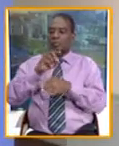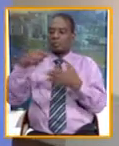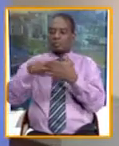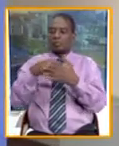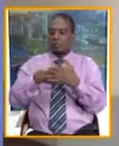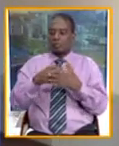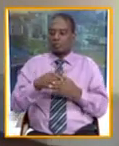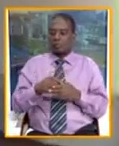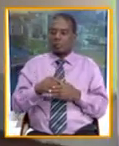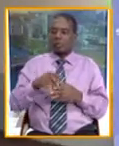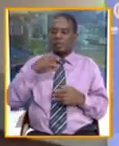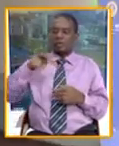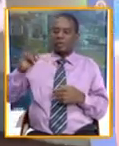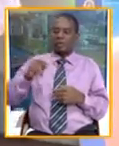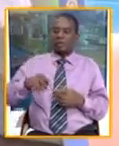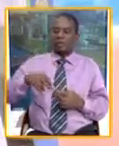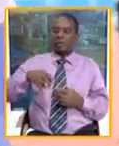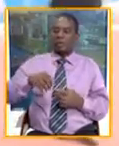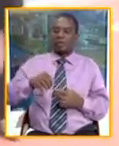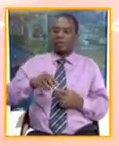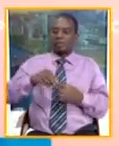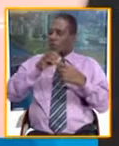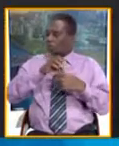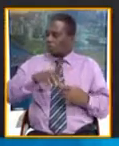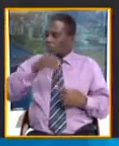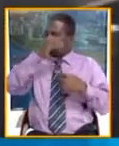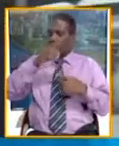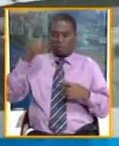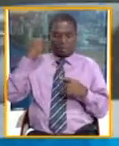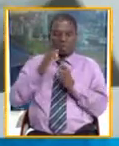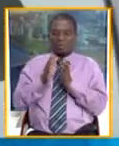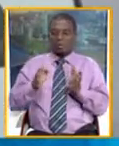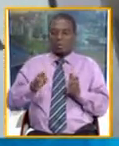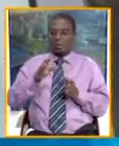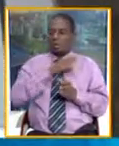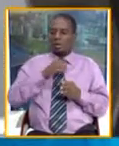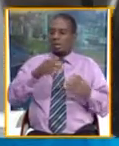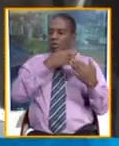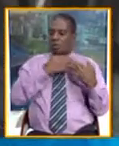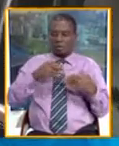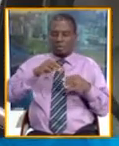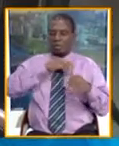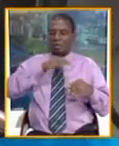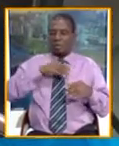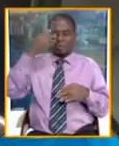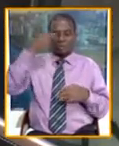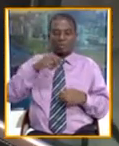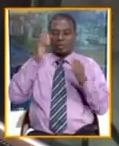2015 représentant spécial du secrétaire général au Mali et chef de la mission des Nations Unies pour